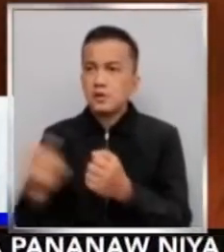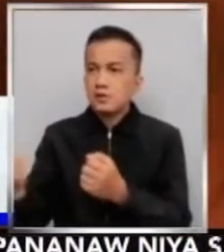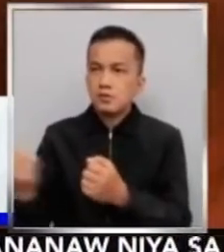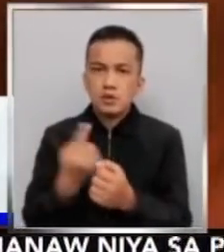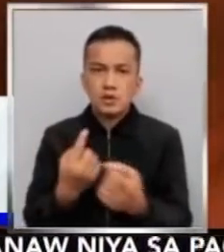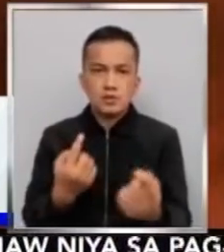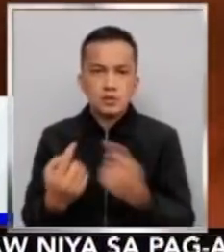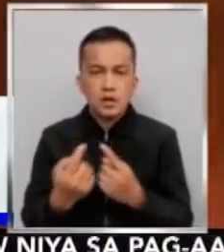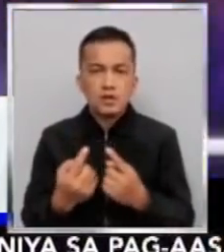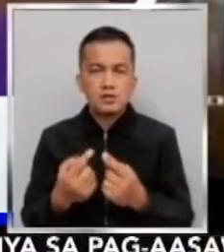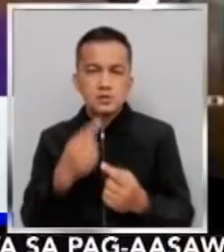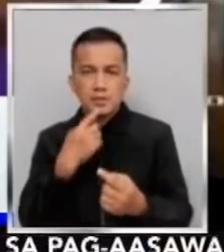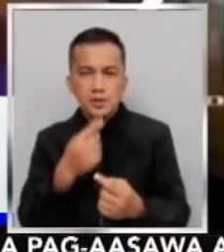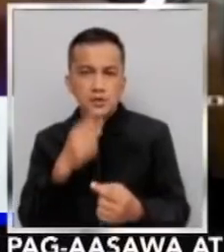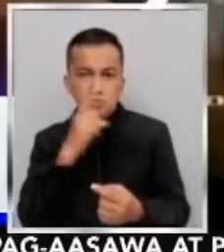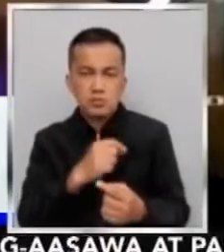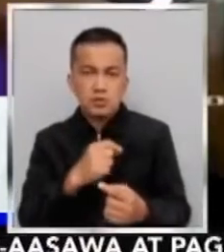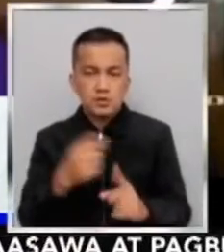kanya umanong pananakit.